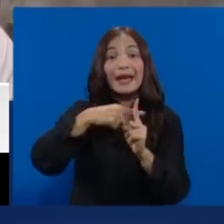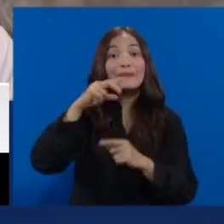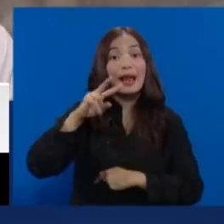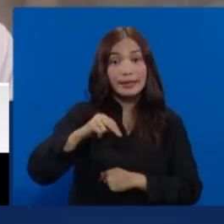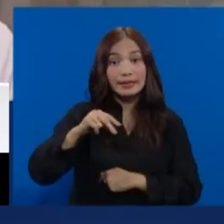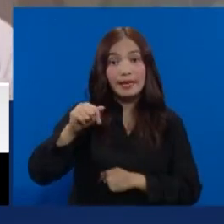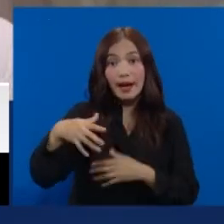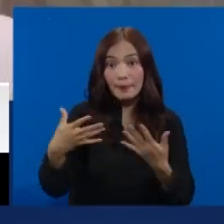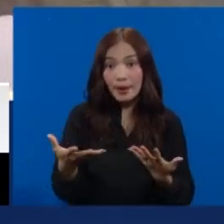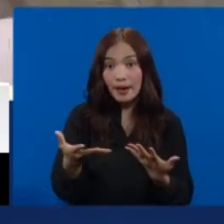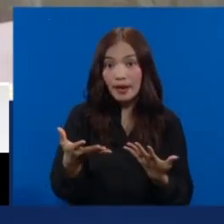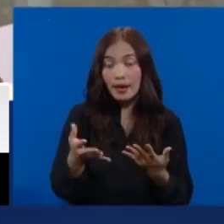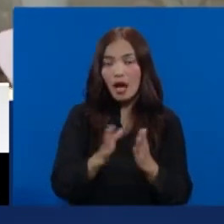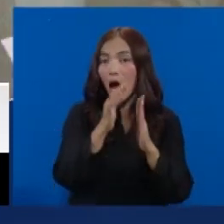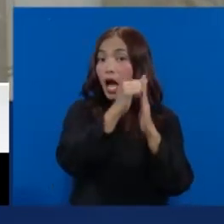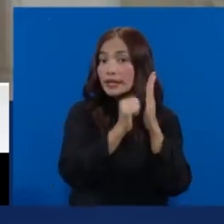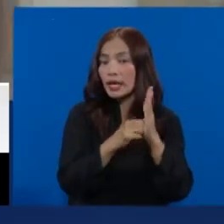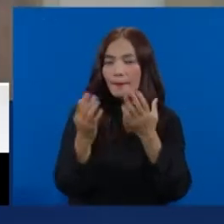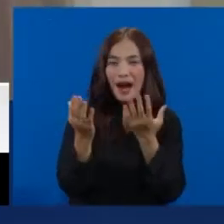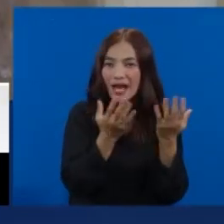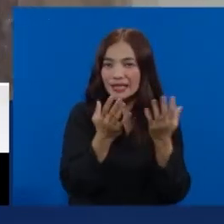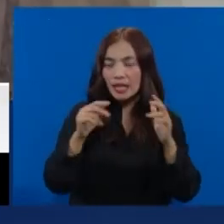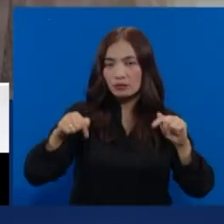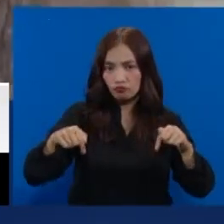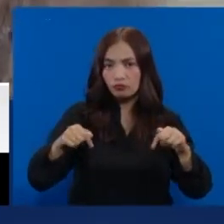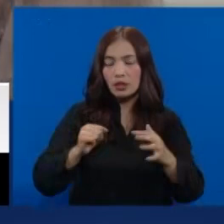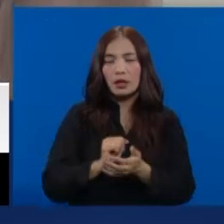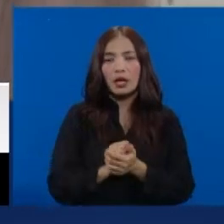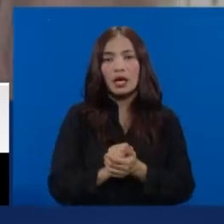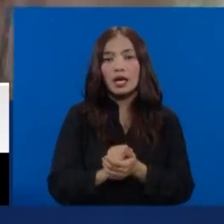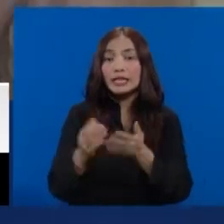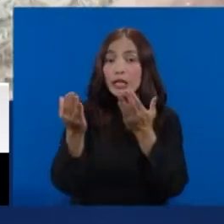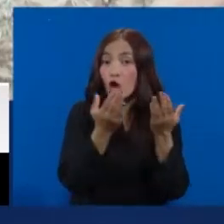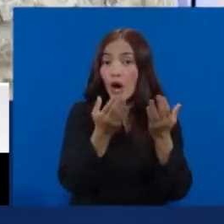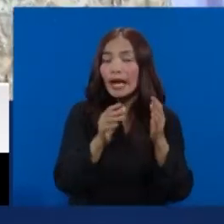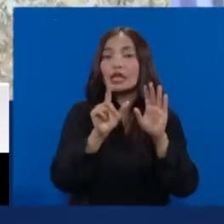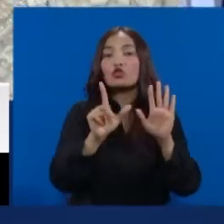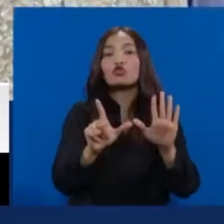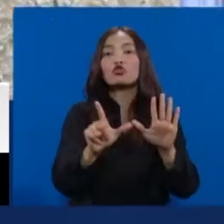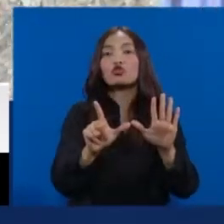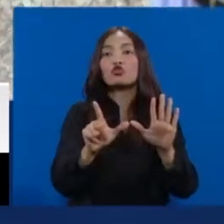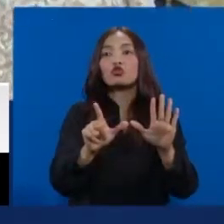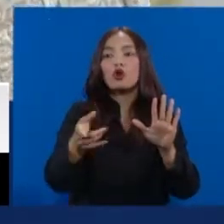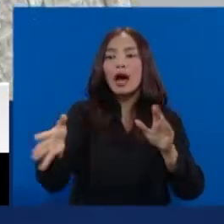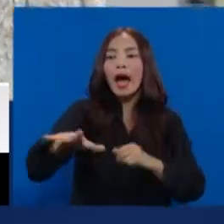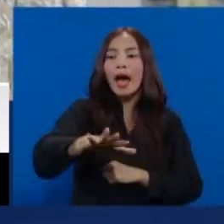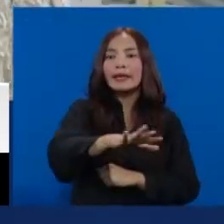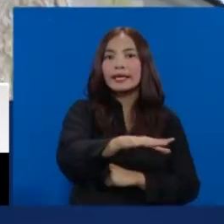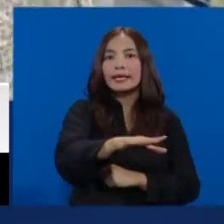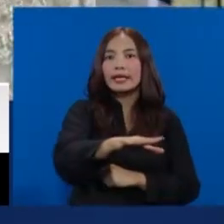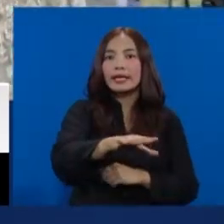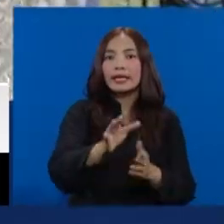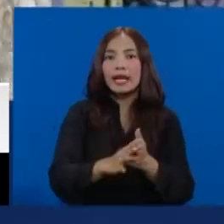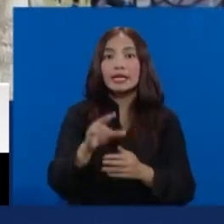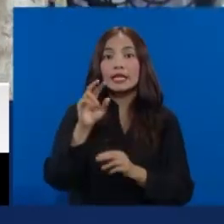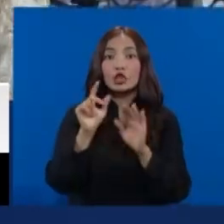menarik di acara pengajian itu sendiri didoakan ada 7 air yang berasal dari 7